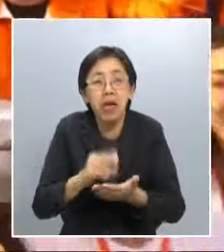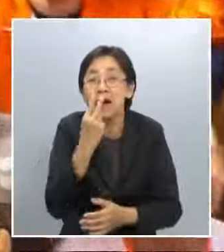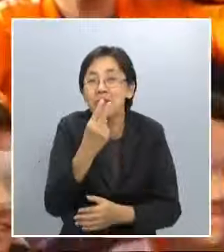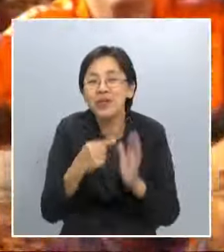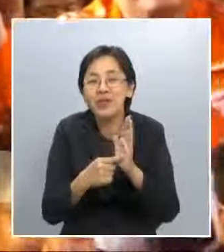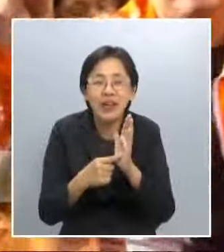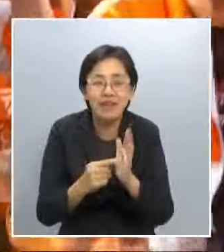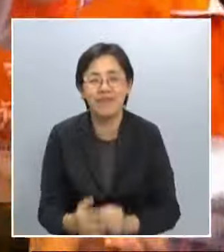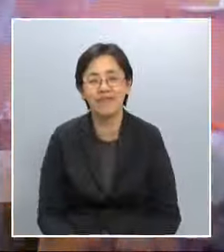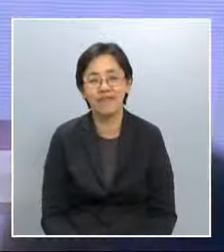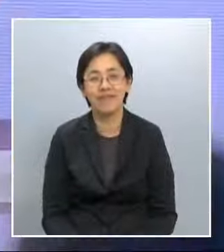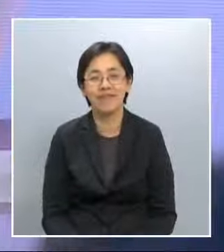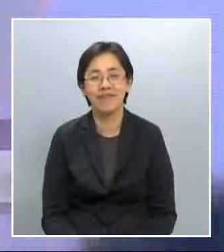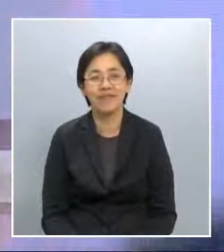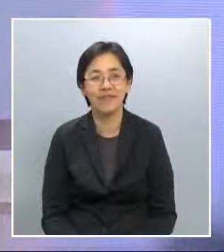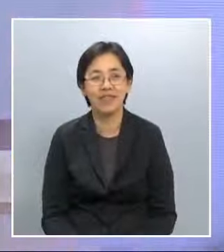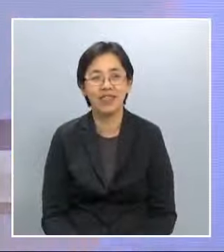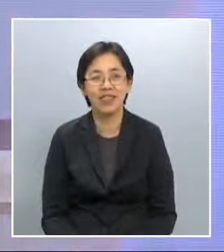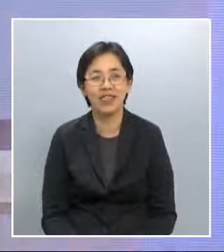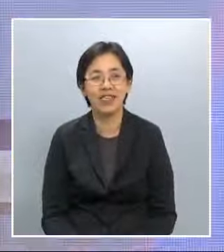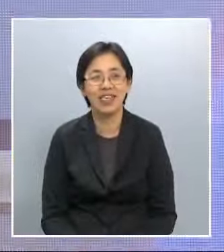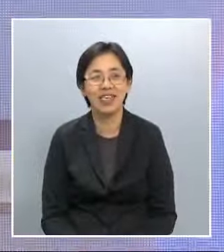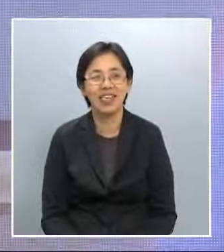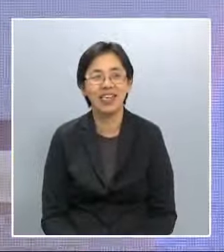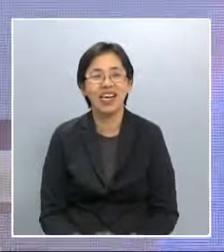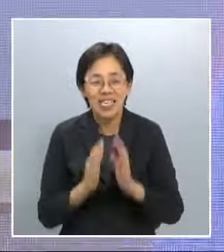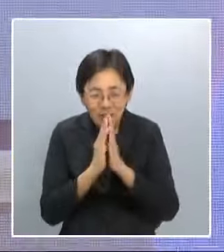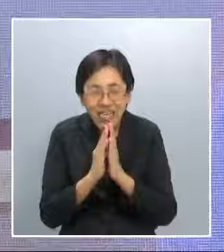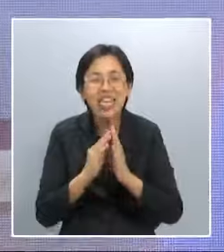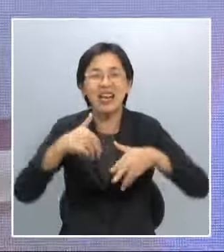าศ สวัสดีครับอุดรธานี